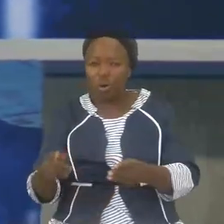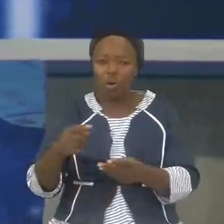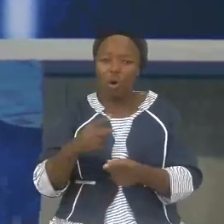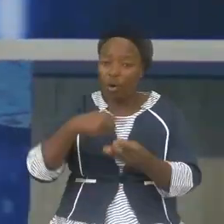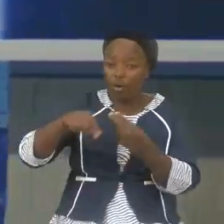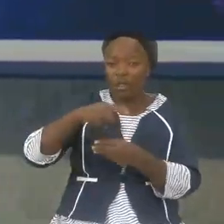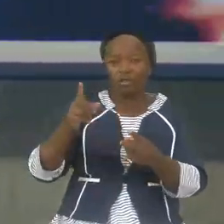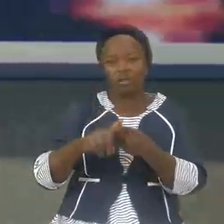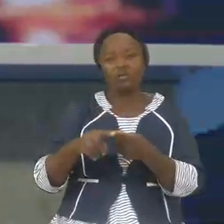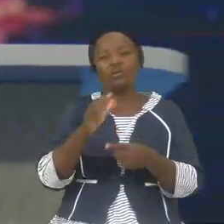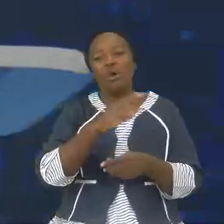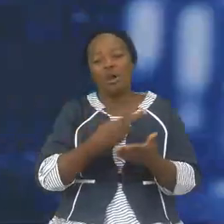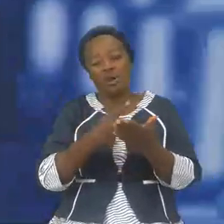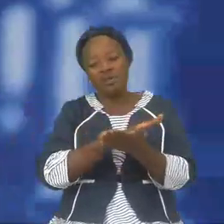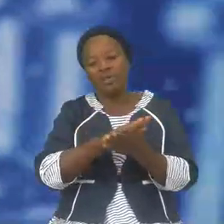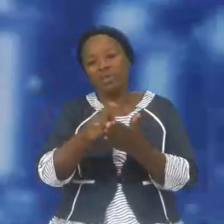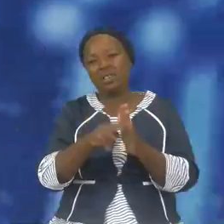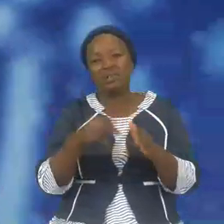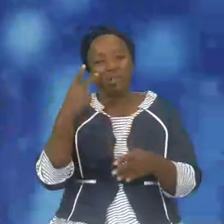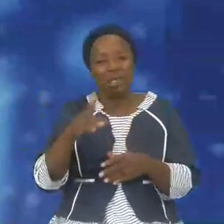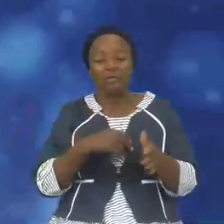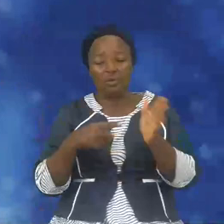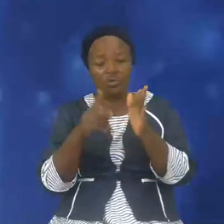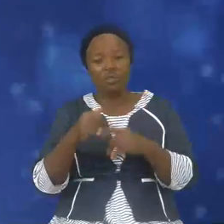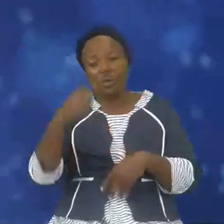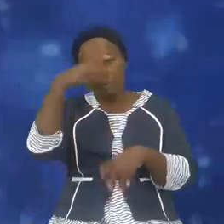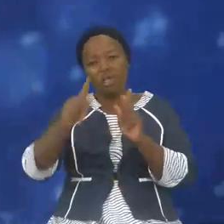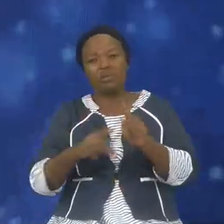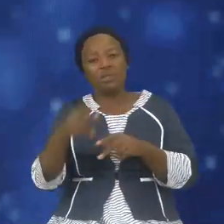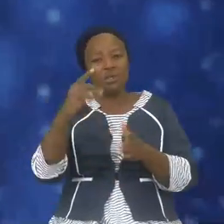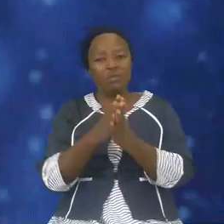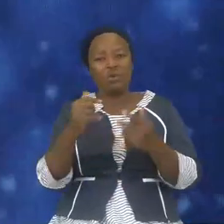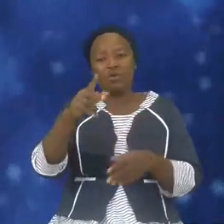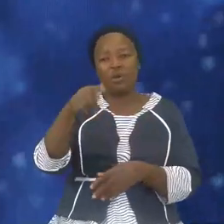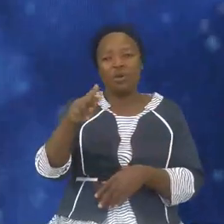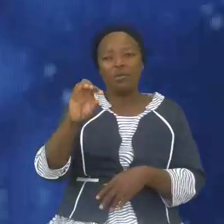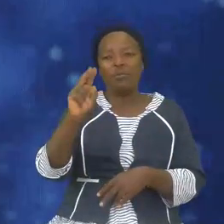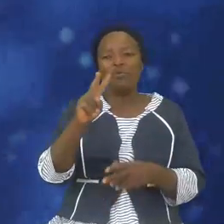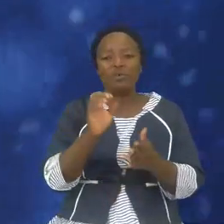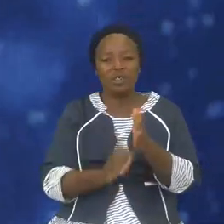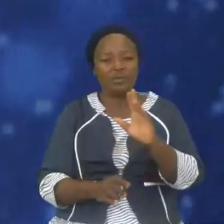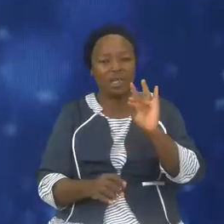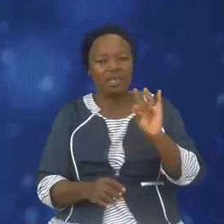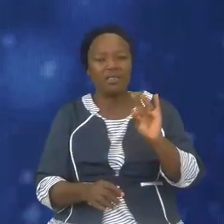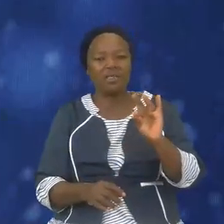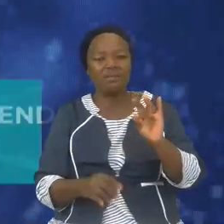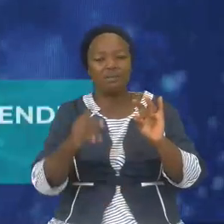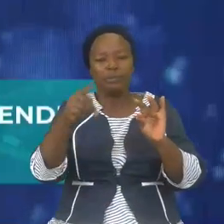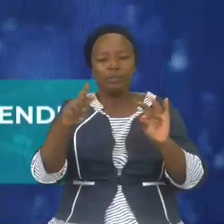autres, vers la justice. Laisse-moi vous montrer les sages.